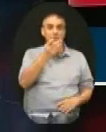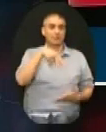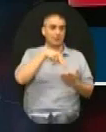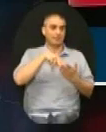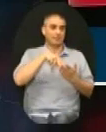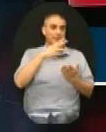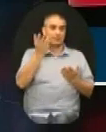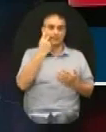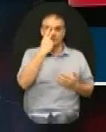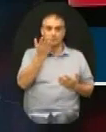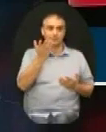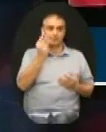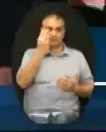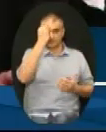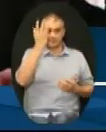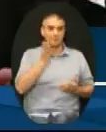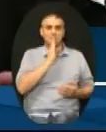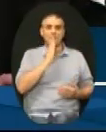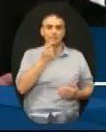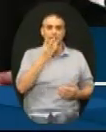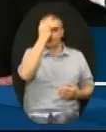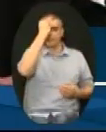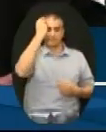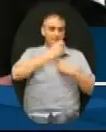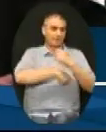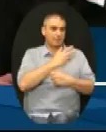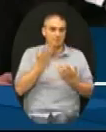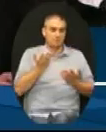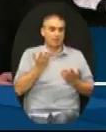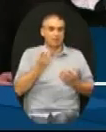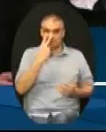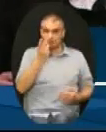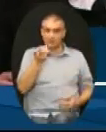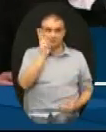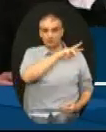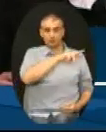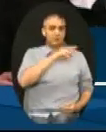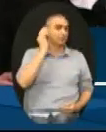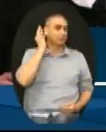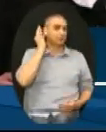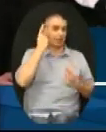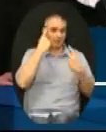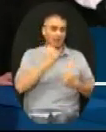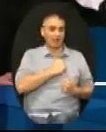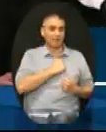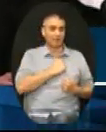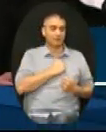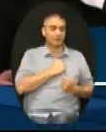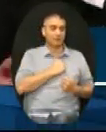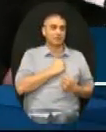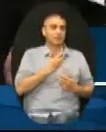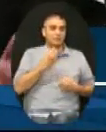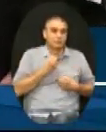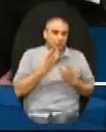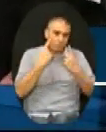עומדת כמו ראשי נראית על היצנית הזאת, עם התפילין על הראש. ותראי בצד השני איך שאישה חרדית שופכת את מר